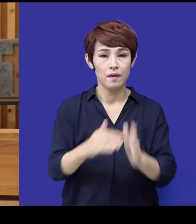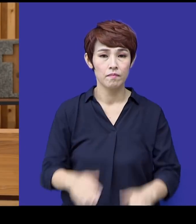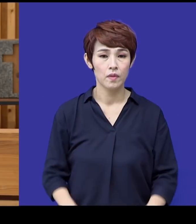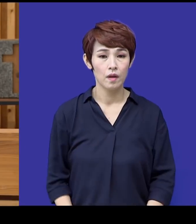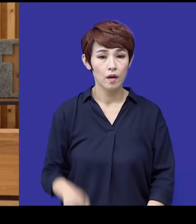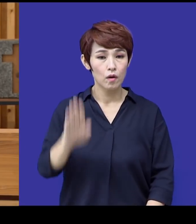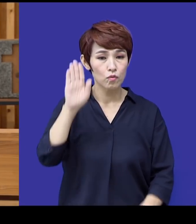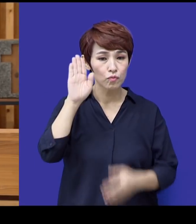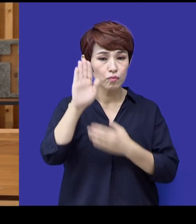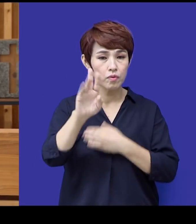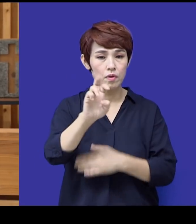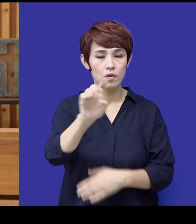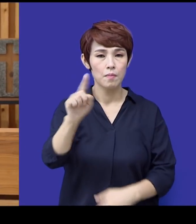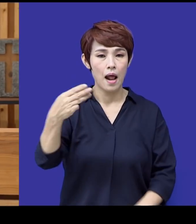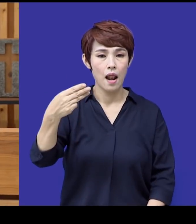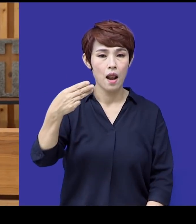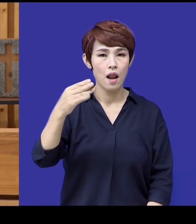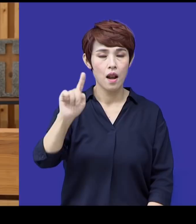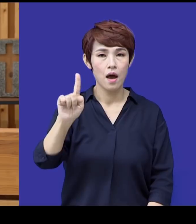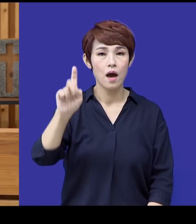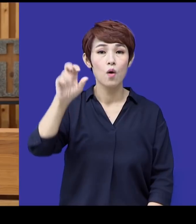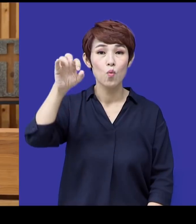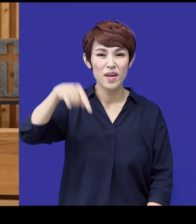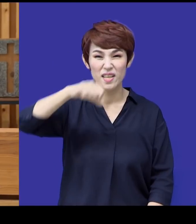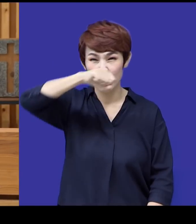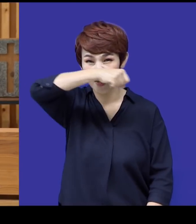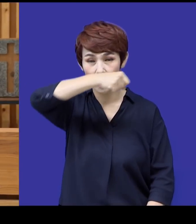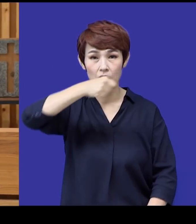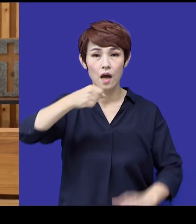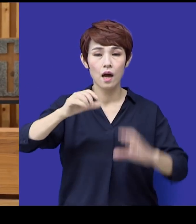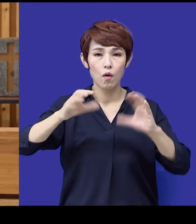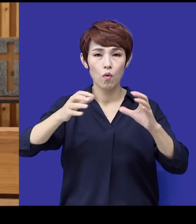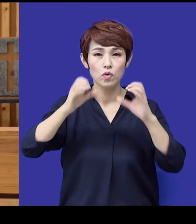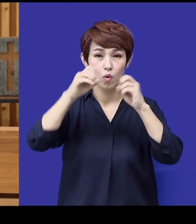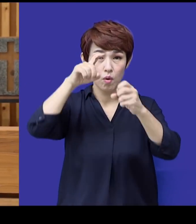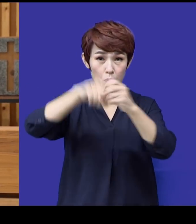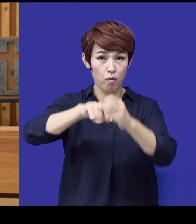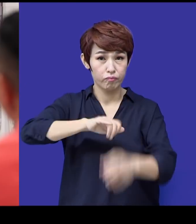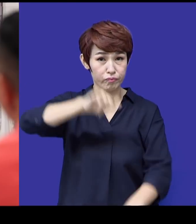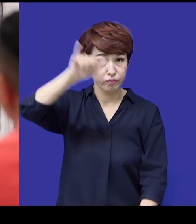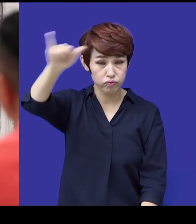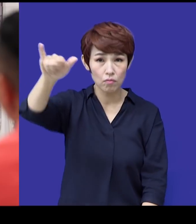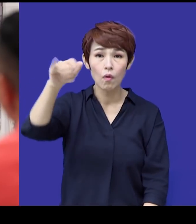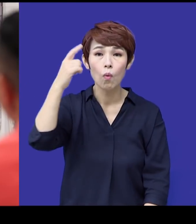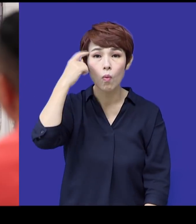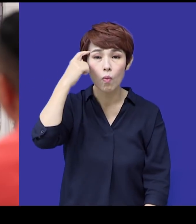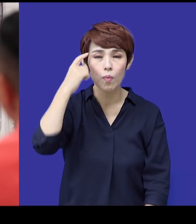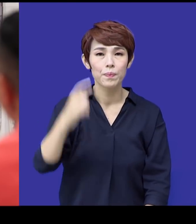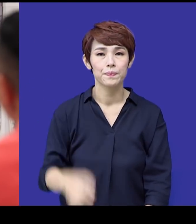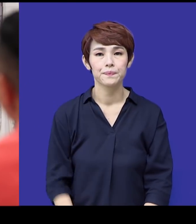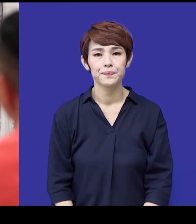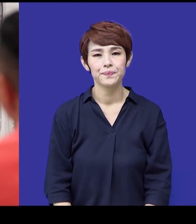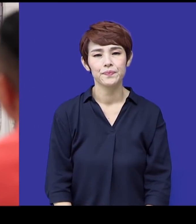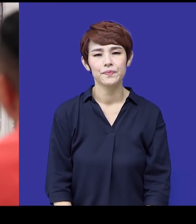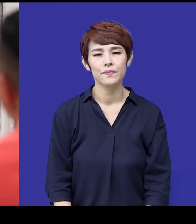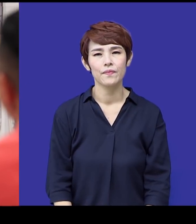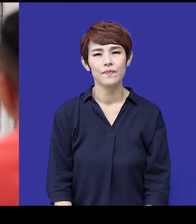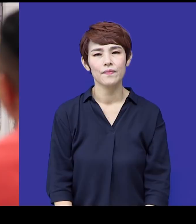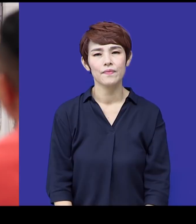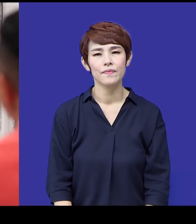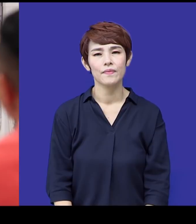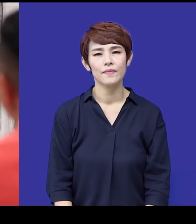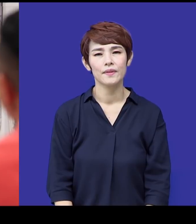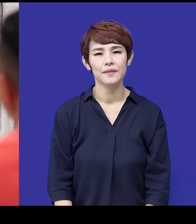말라위 선교사로 설교지로 떠나셨어요. 네, 네. 특별히 선교지로 떠나셨던 이유가 있었어요? 이게 회개하고